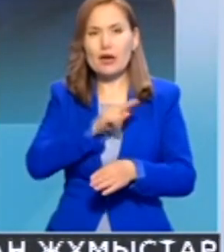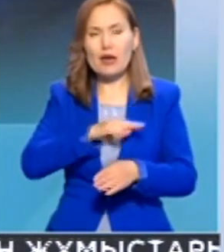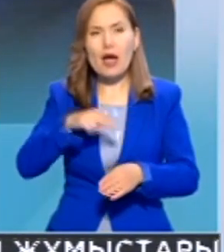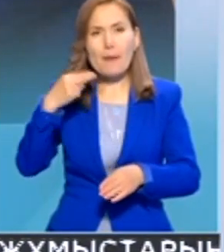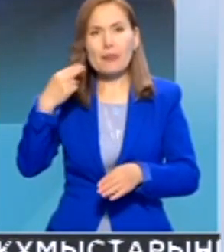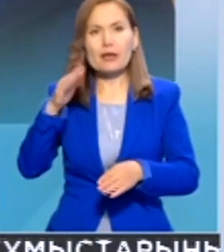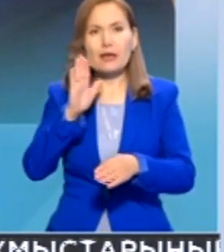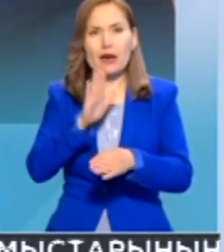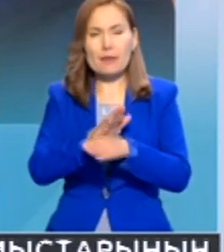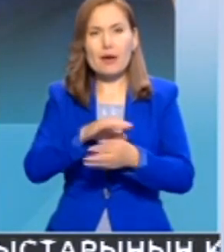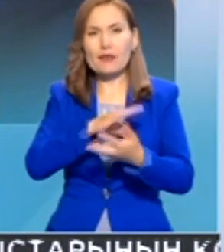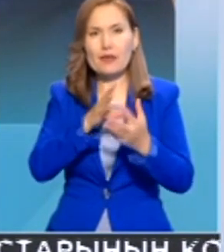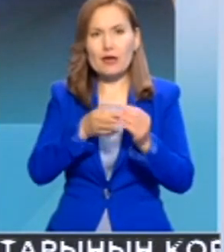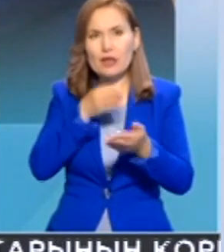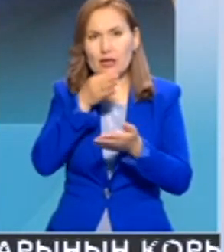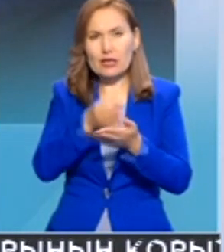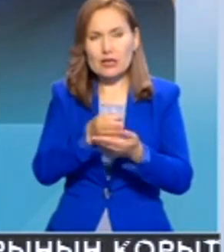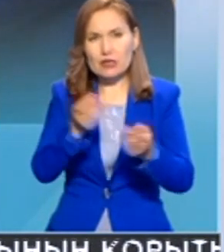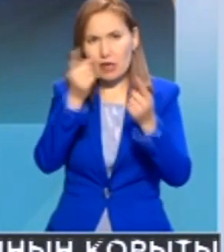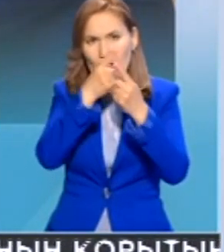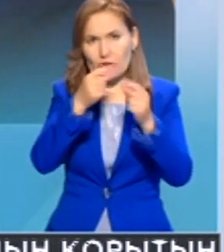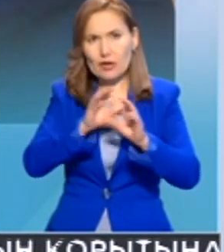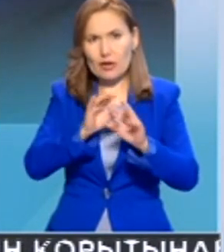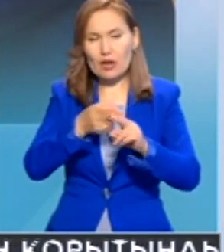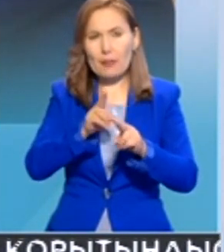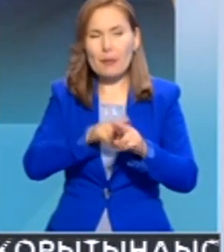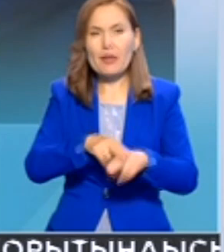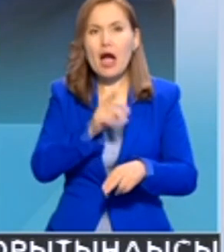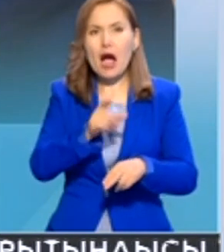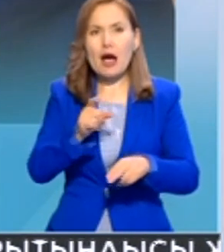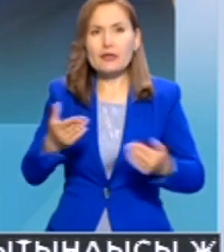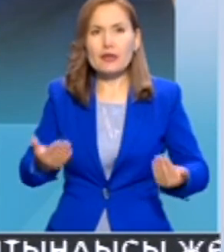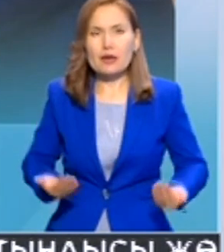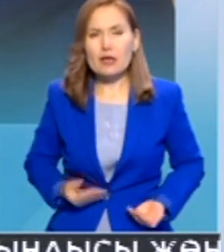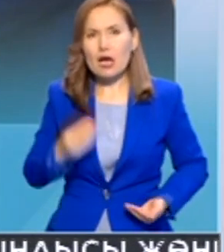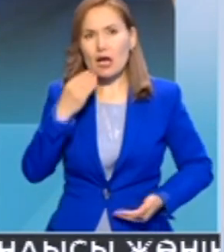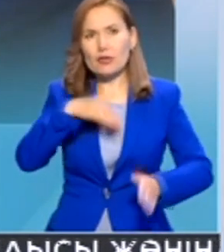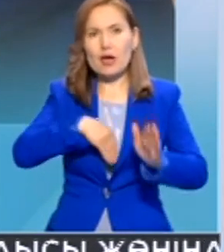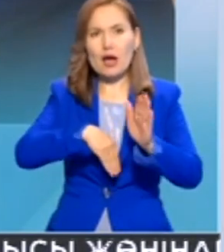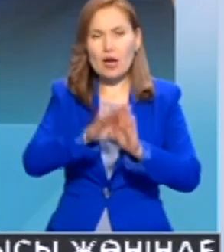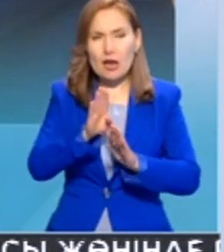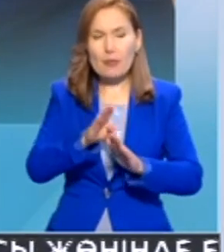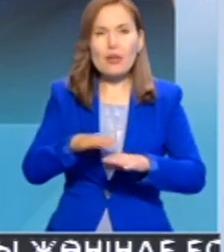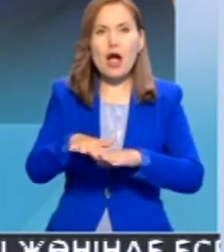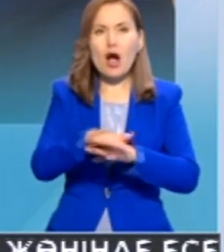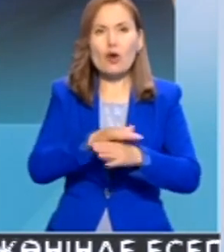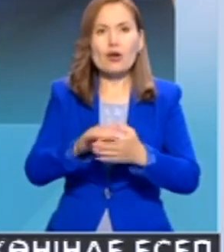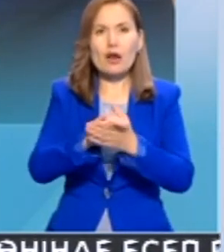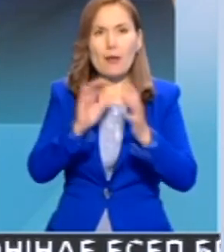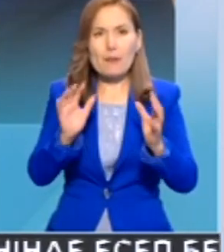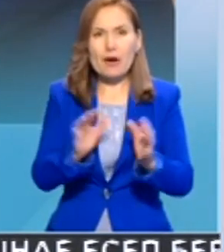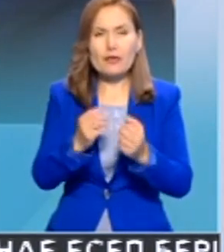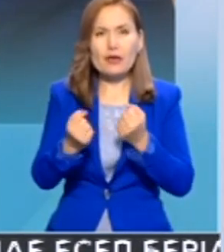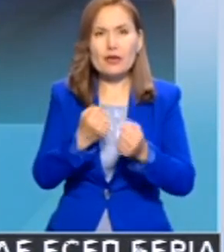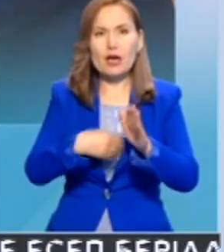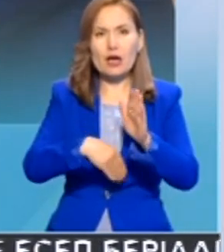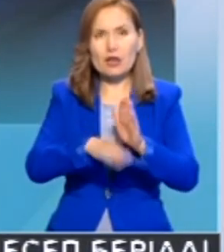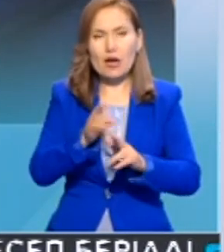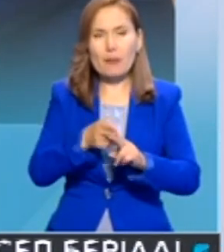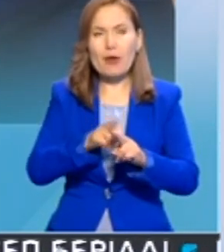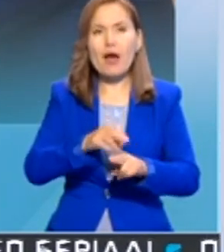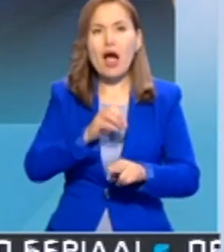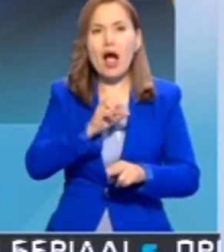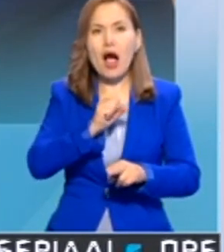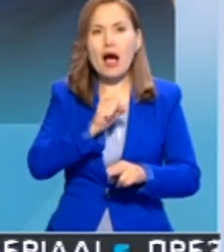президент тапсырмаларының нәтижесін баяндады. Атап айтқанда, азаматтардың тұрмыс сапасын арттыруға, қоғамның ынтымағы мен бірлігін нығайтуға бағытталған